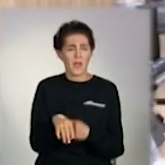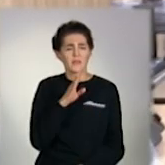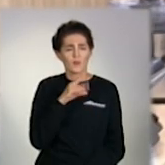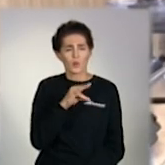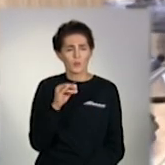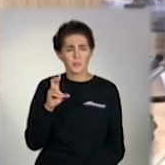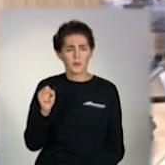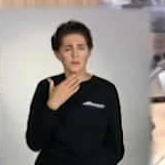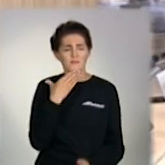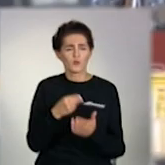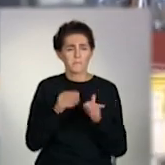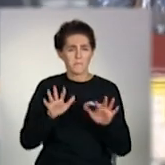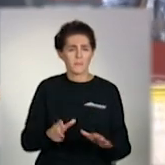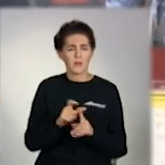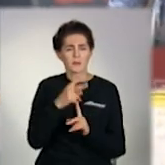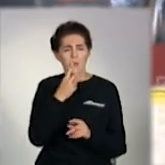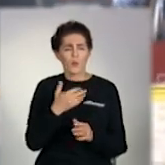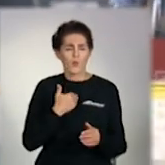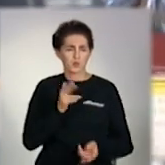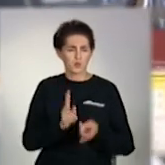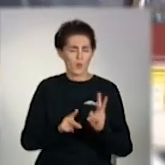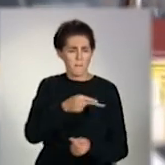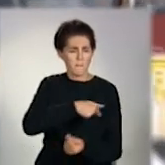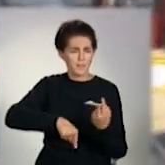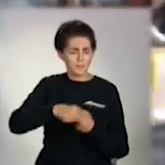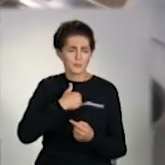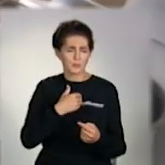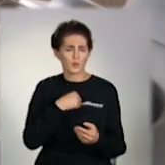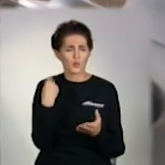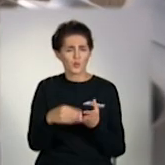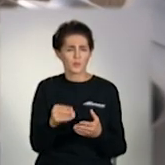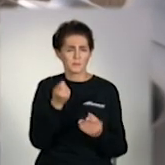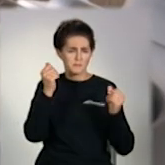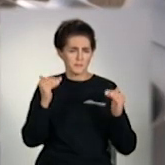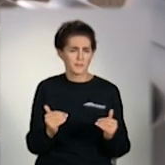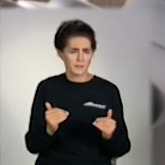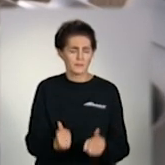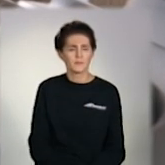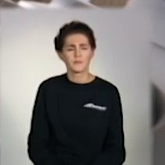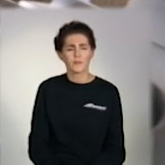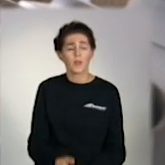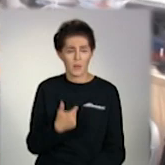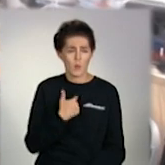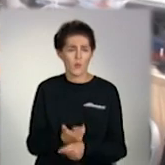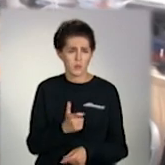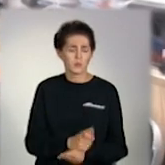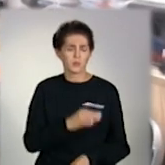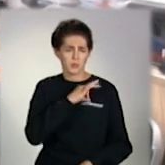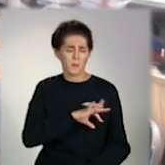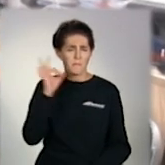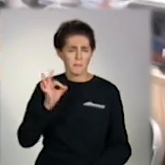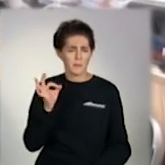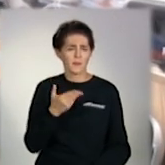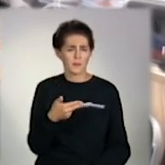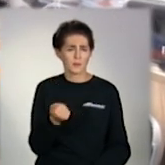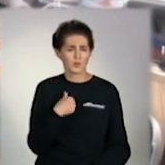у магазині техніки шукає кухонний комбайн та вже зробила першу покупку зі знижкою. Скидками, звісно, користуємося. Сьогодні от купила